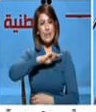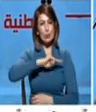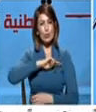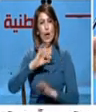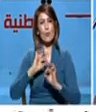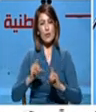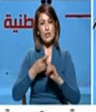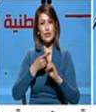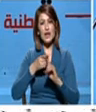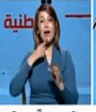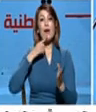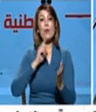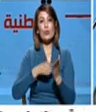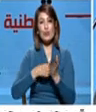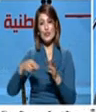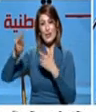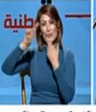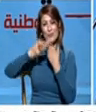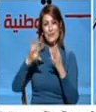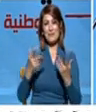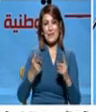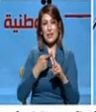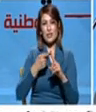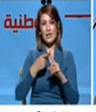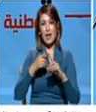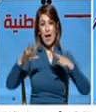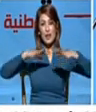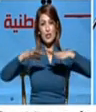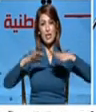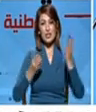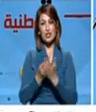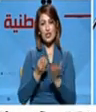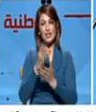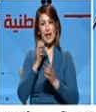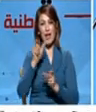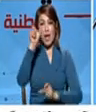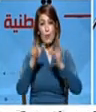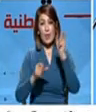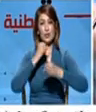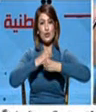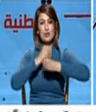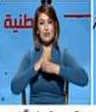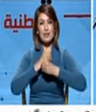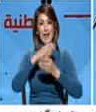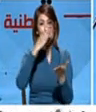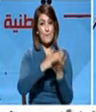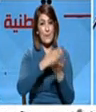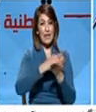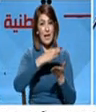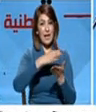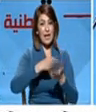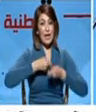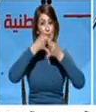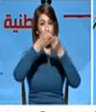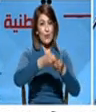نشرتنا جمله من المعطيات انه الخدامه يكون عنده اما حساب بنكي او حساب بريد